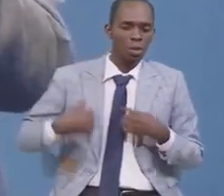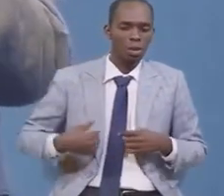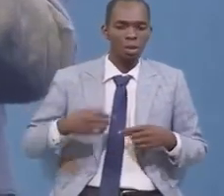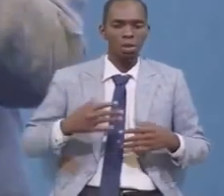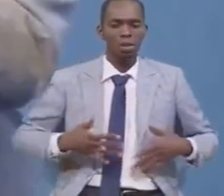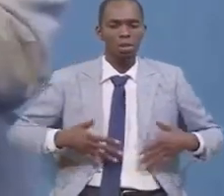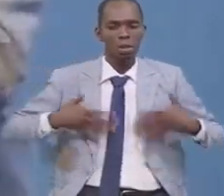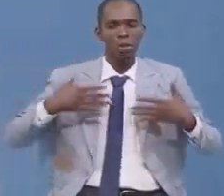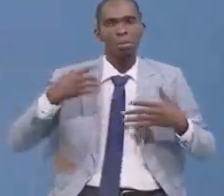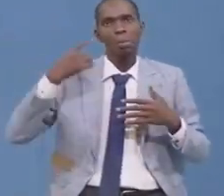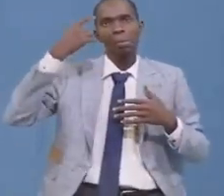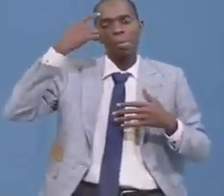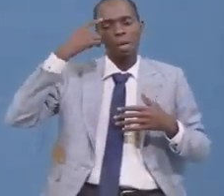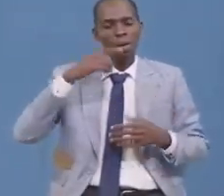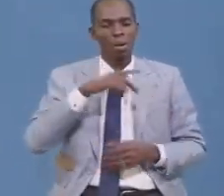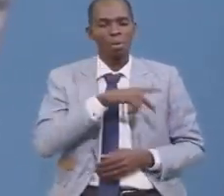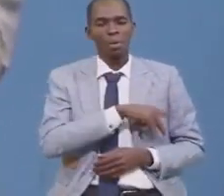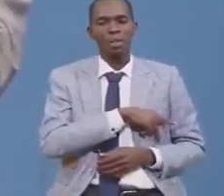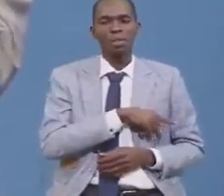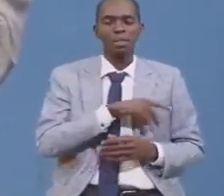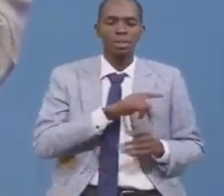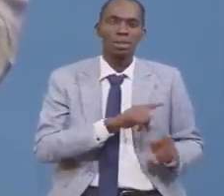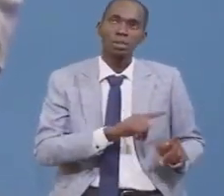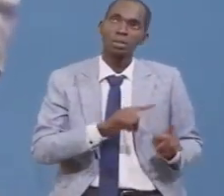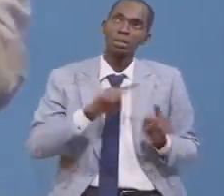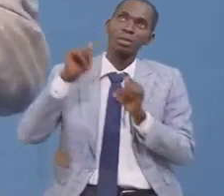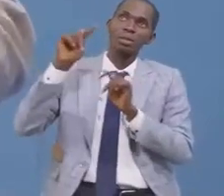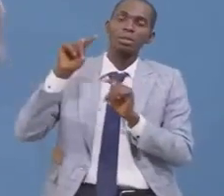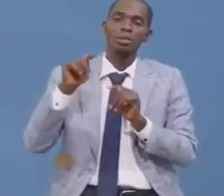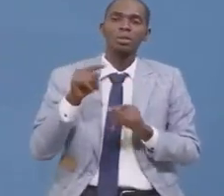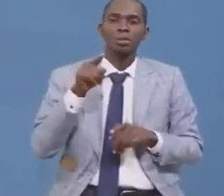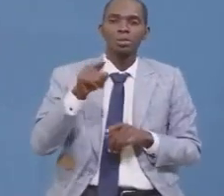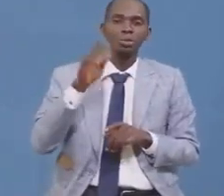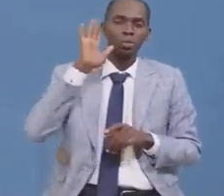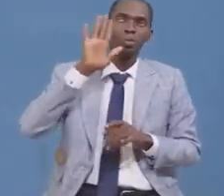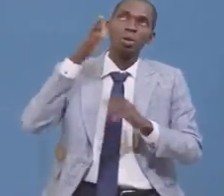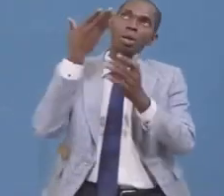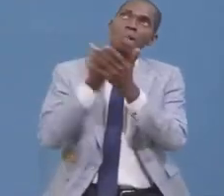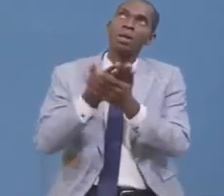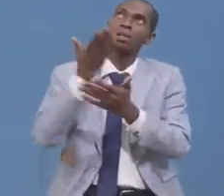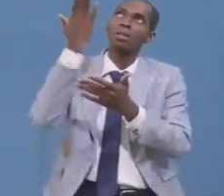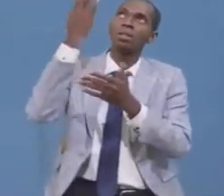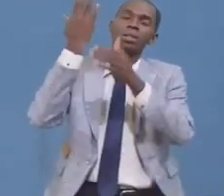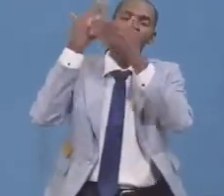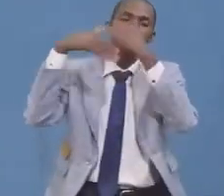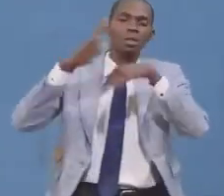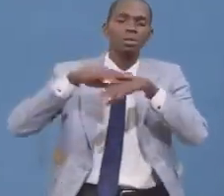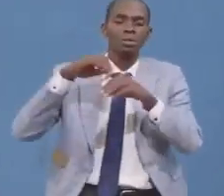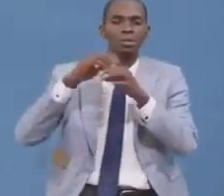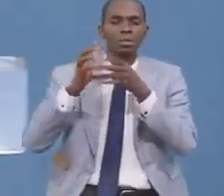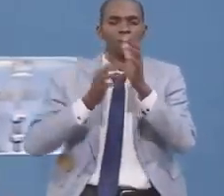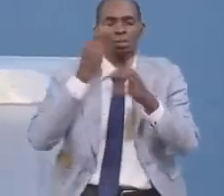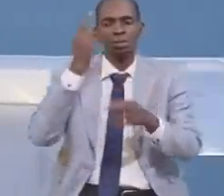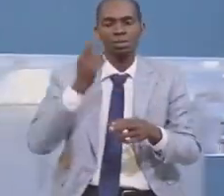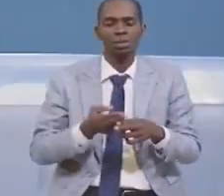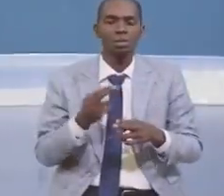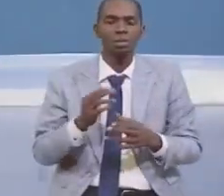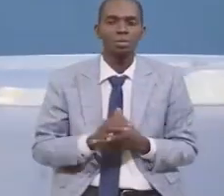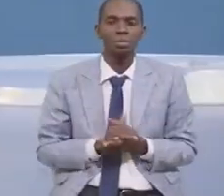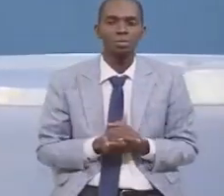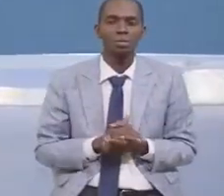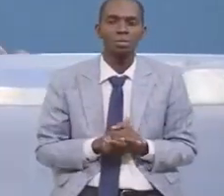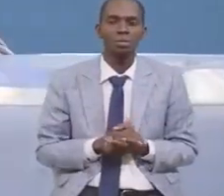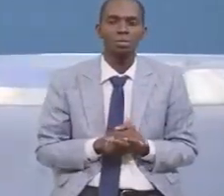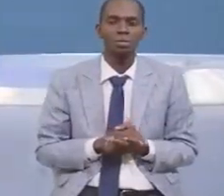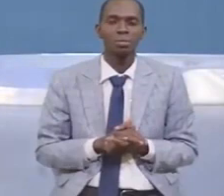your personality translates you. We'll get to heaven. మీ హృదయములో మనసులో జీవితములో ఉన్న సత్యమైన